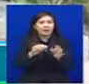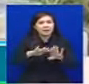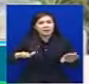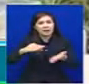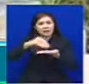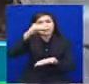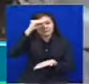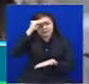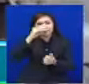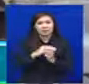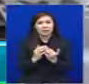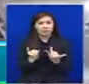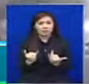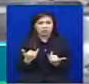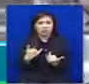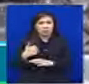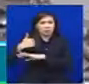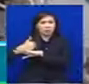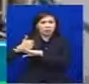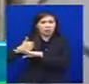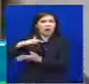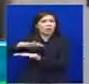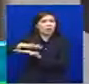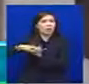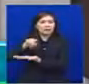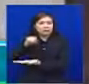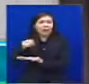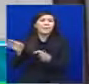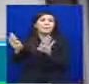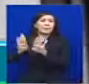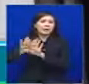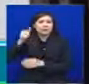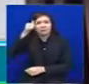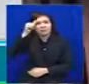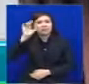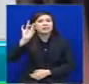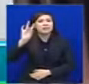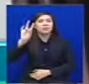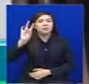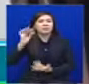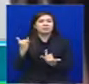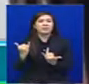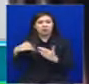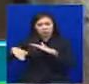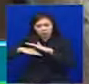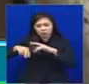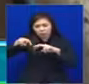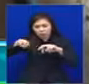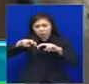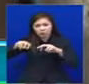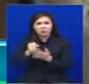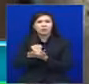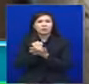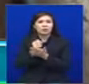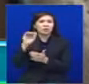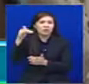ซึ่งตอนนี้ทางผู้อำนวยการโรงเรียนเนี่ยได้สั่งปิดโรงเรียนในเบื้องต้นเนี่ยเป็นเวลา7วันแล้วนะครับเพื่อในการตรวจสอบและช่วยเหลือครับ ตรวจสอบจาก